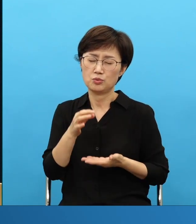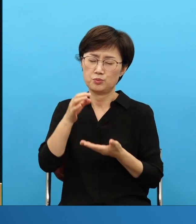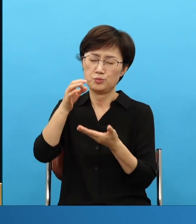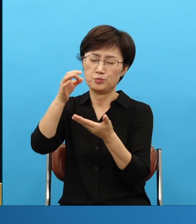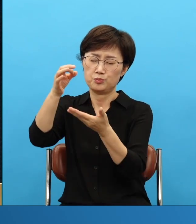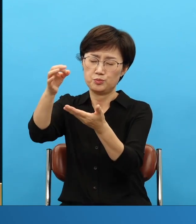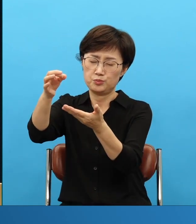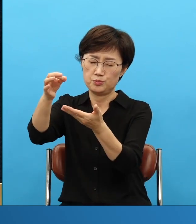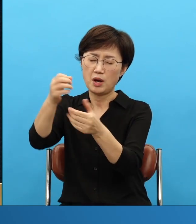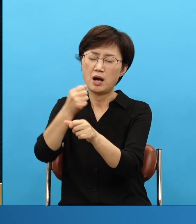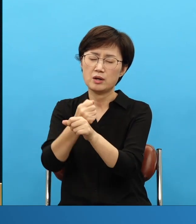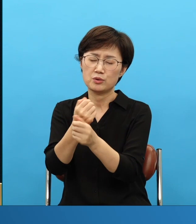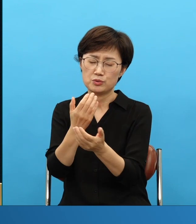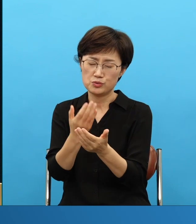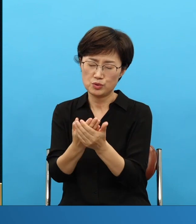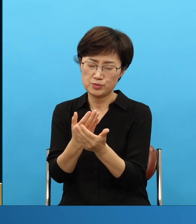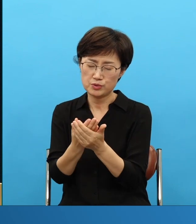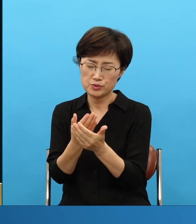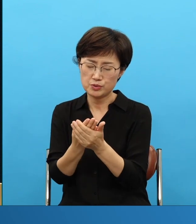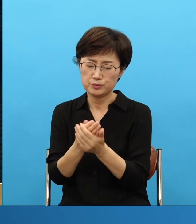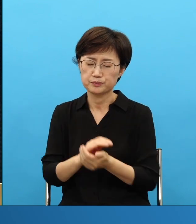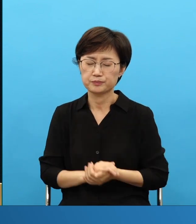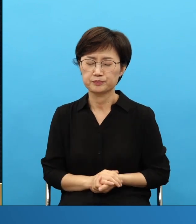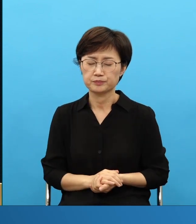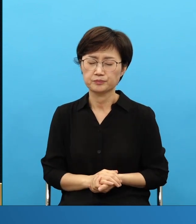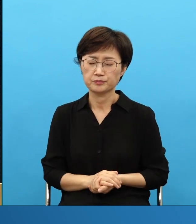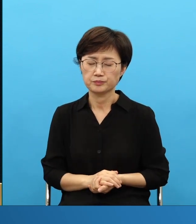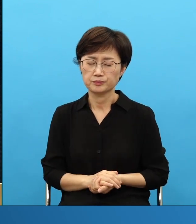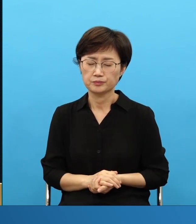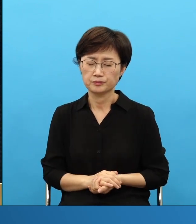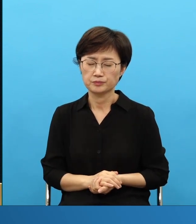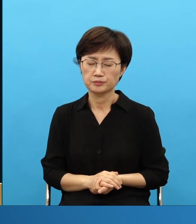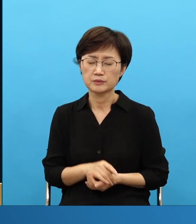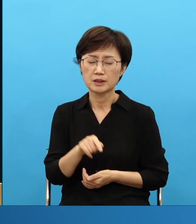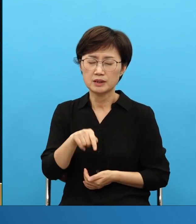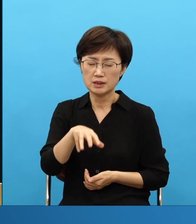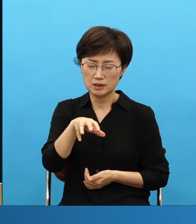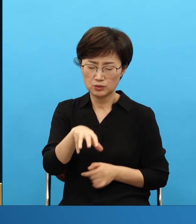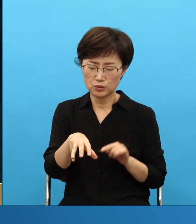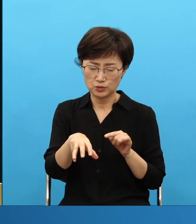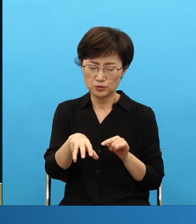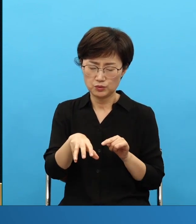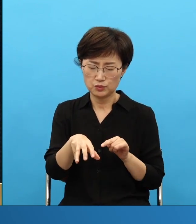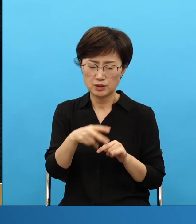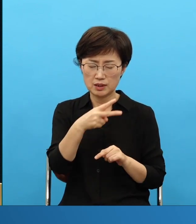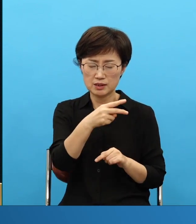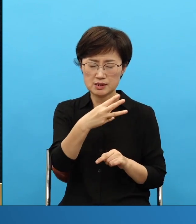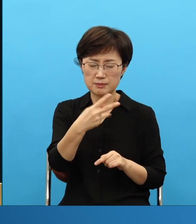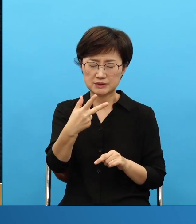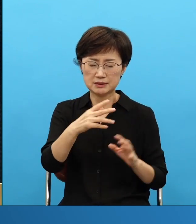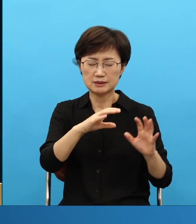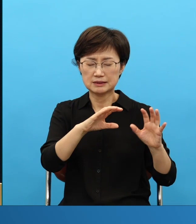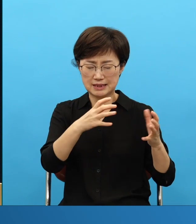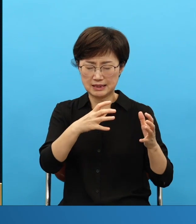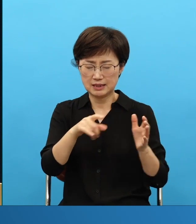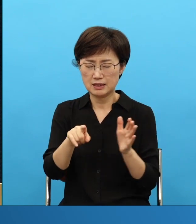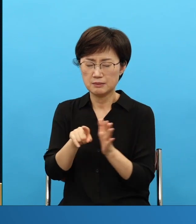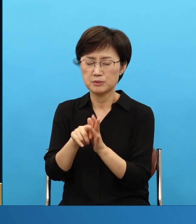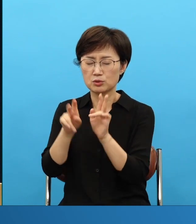as we take into consideration and keep in mind our posterity. 이곳에 237 나라와